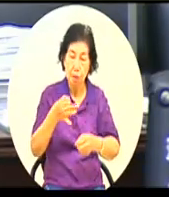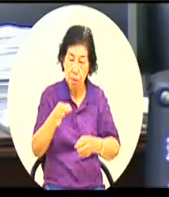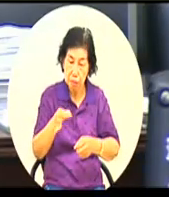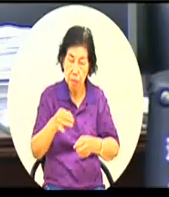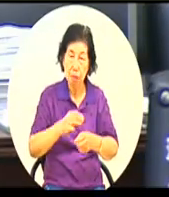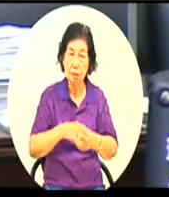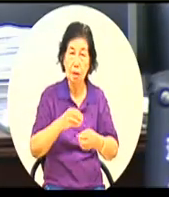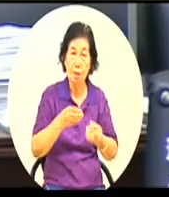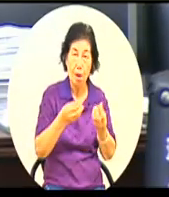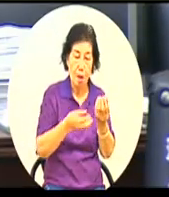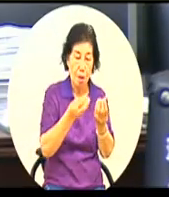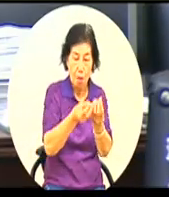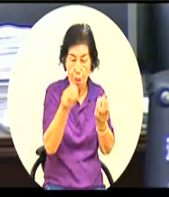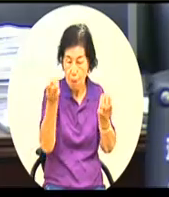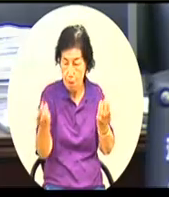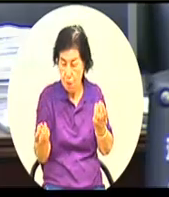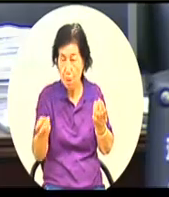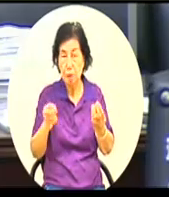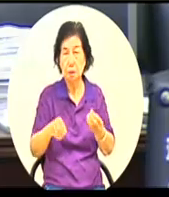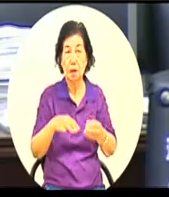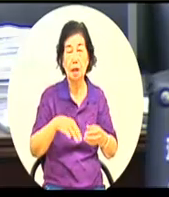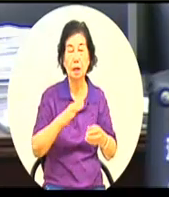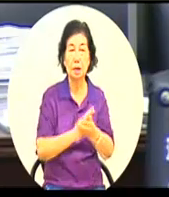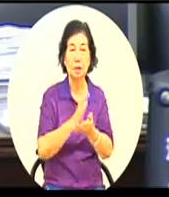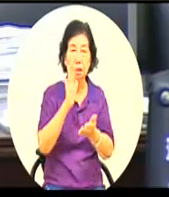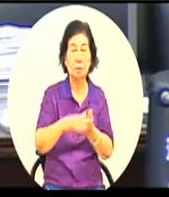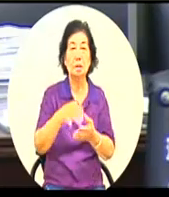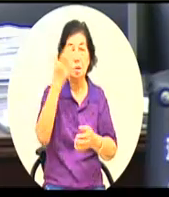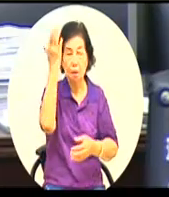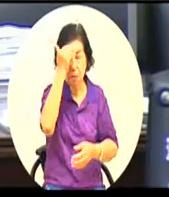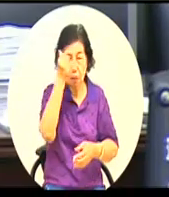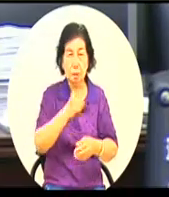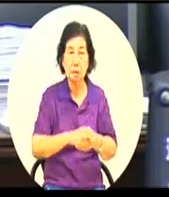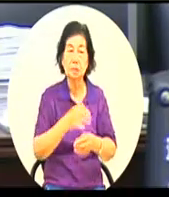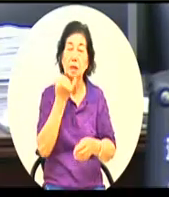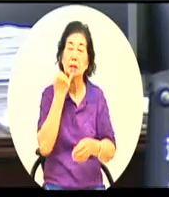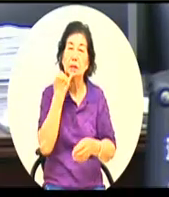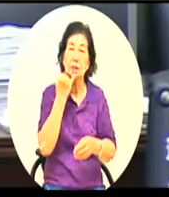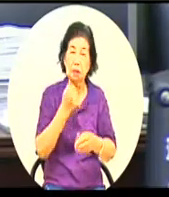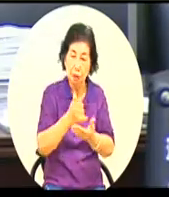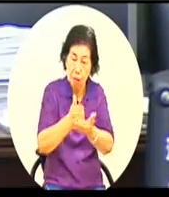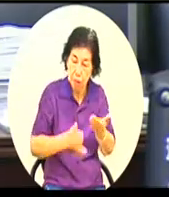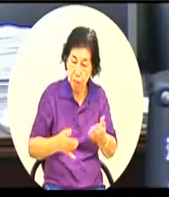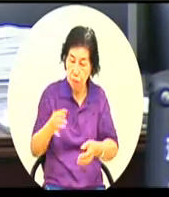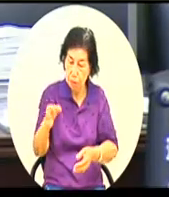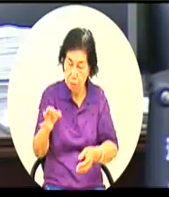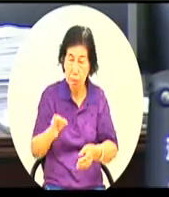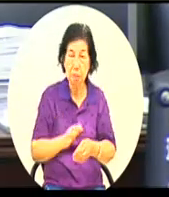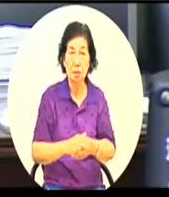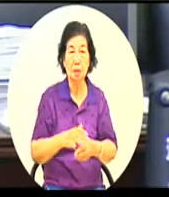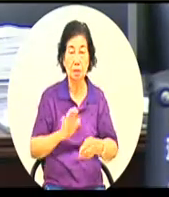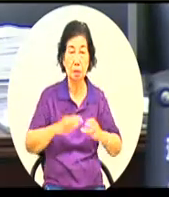了，通有一条退休金通享用，国家共收大省。